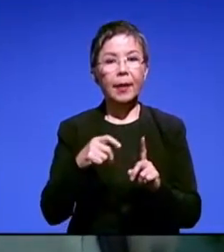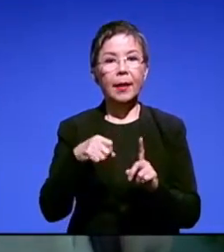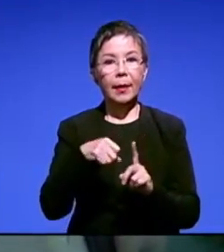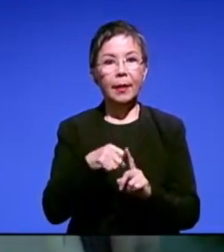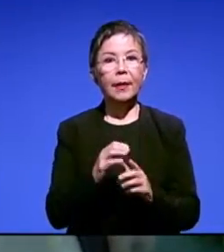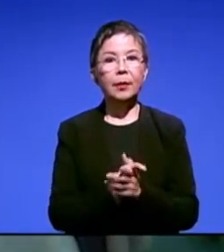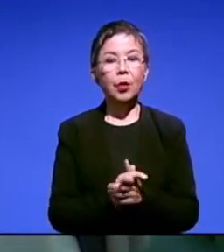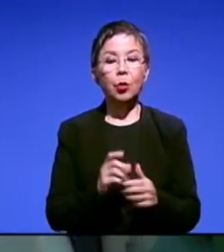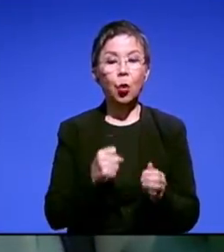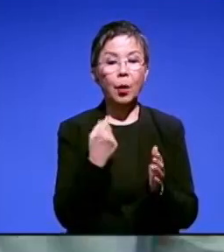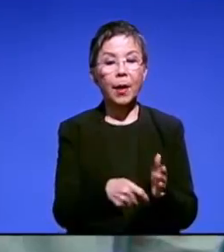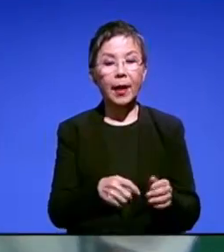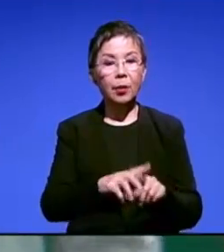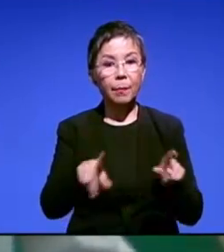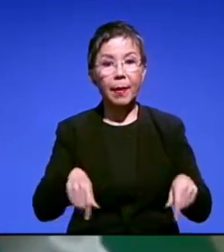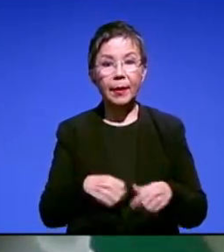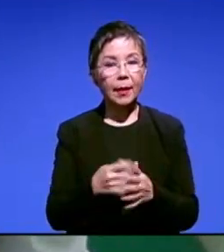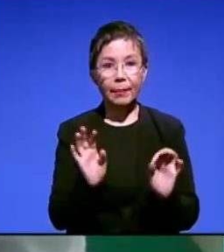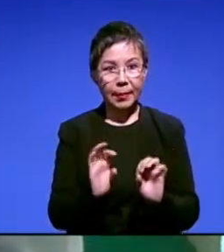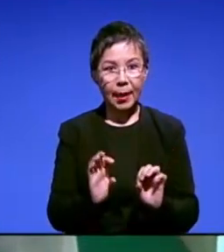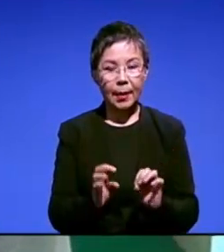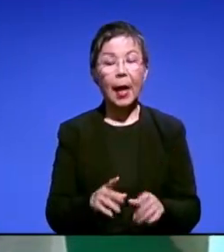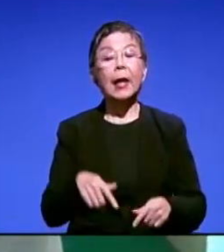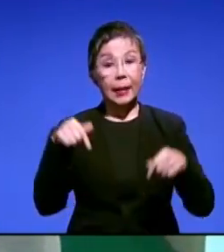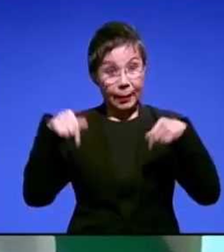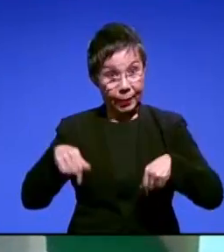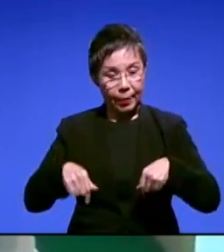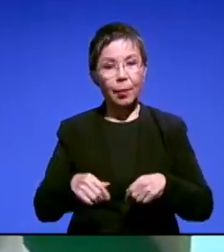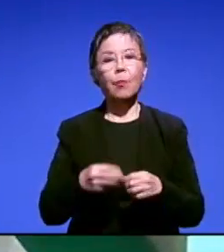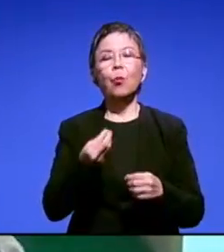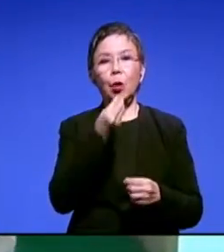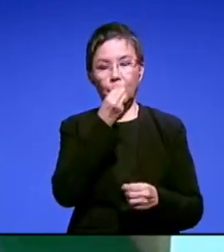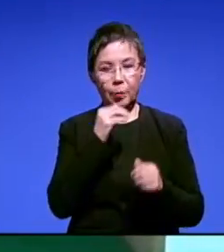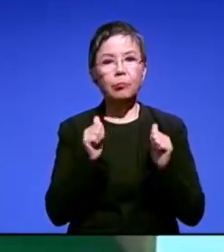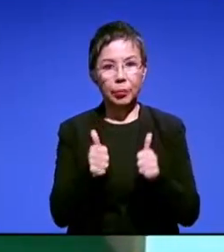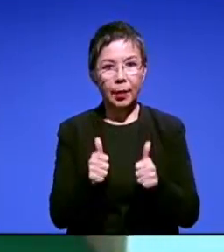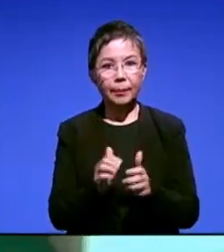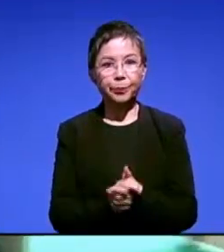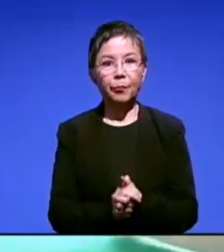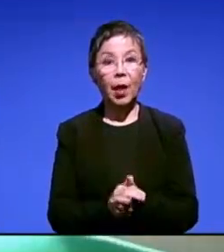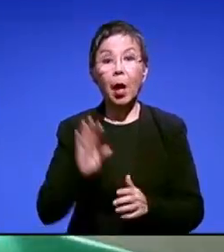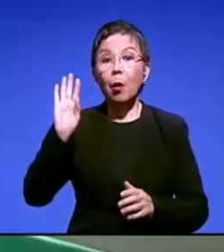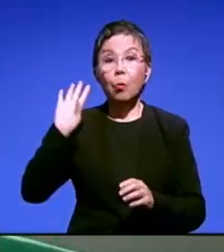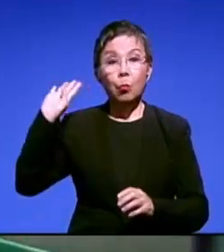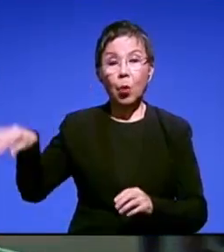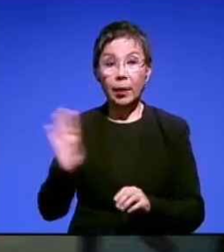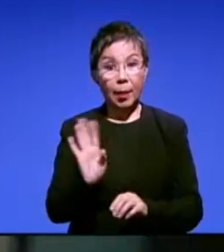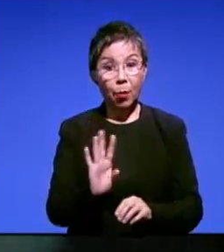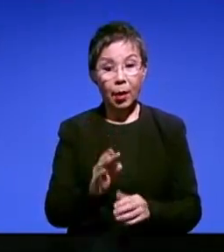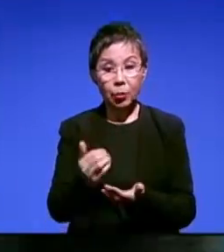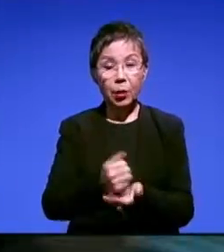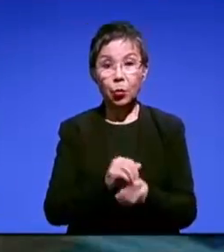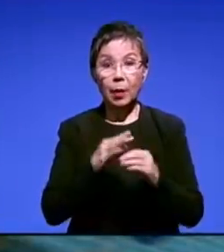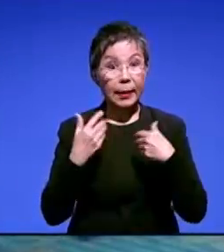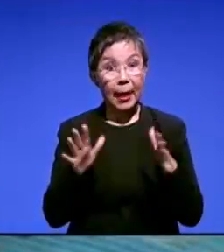uang untuk membayar tempat tinggal dan memenuhi kebutuhan makan. Selain itu, warga yang tidak bisa mudik kehilangan penghasilan